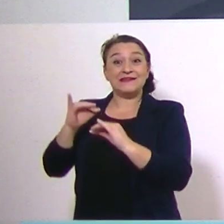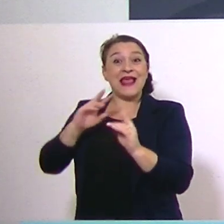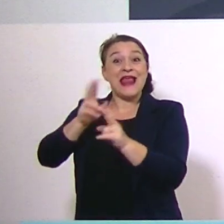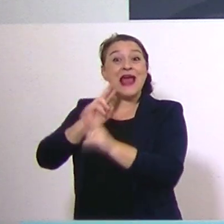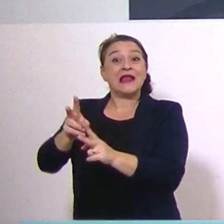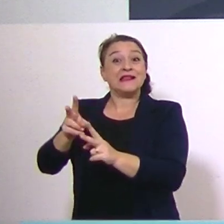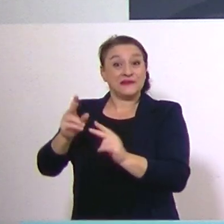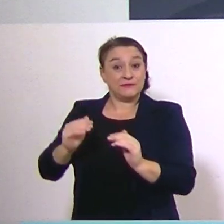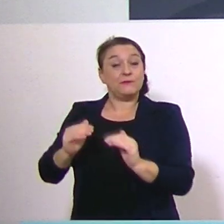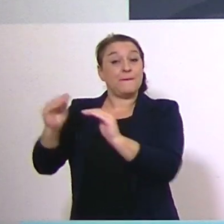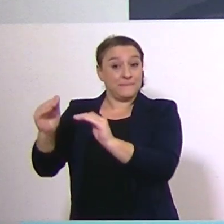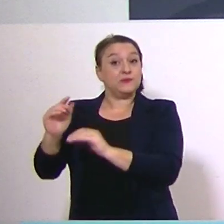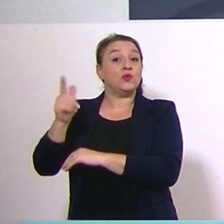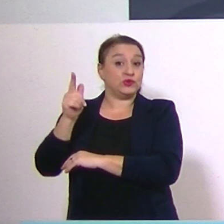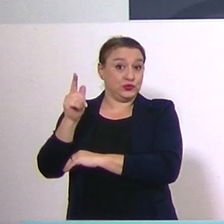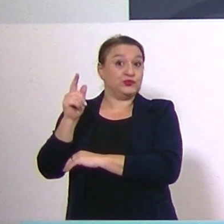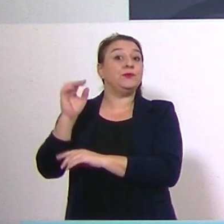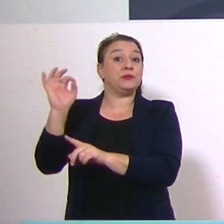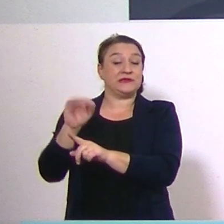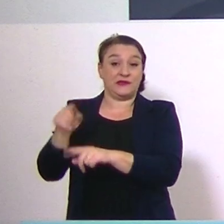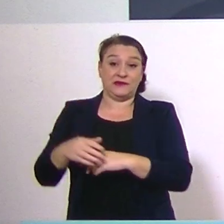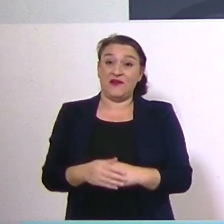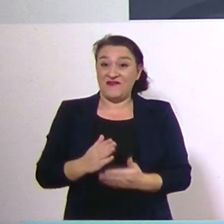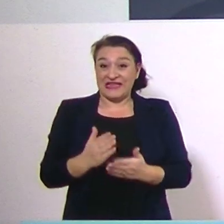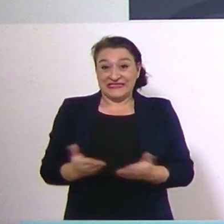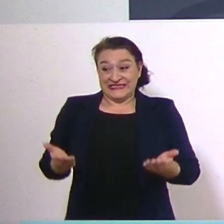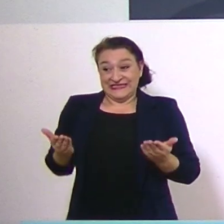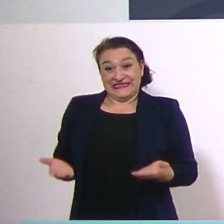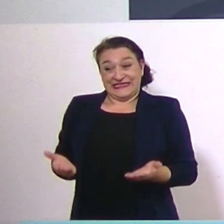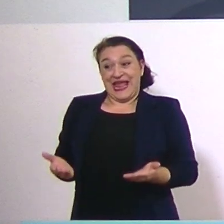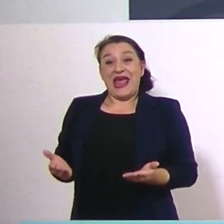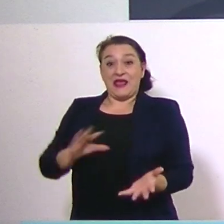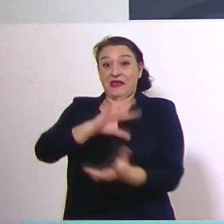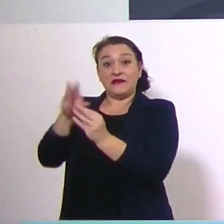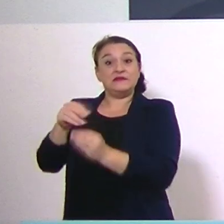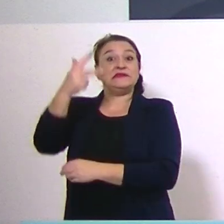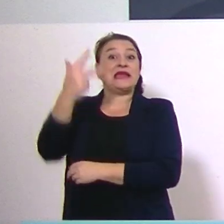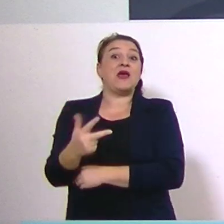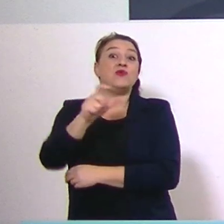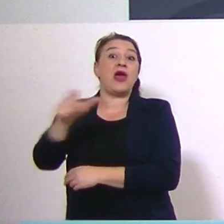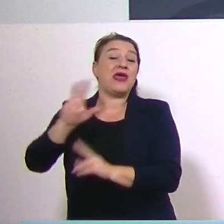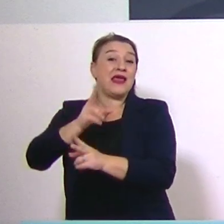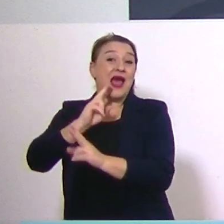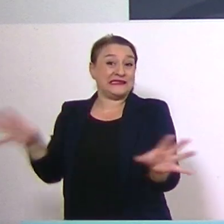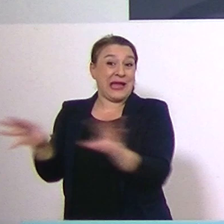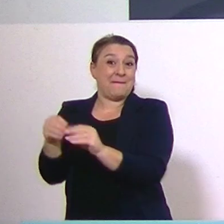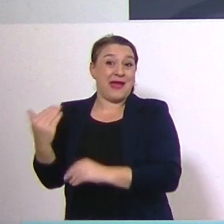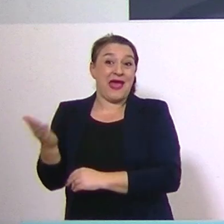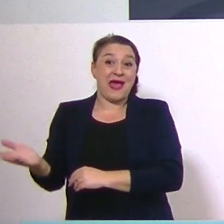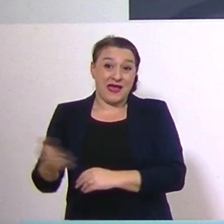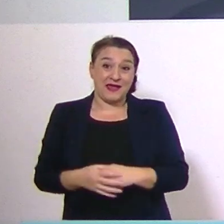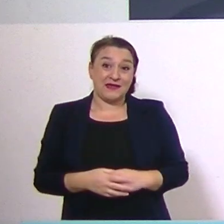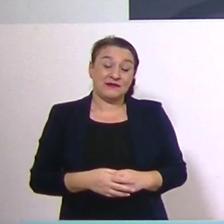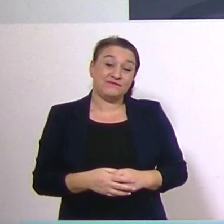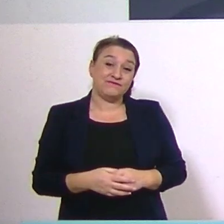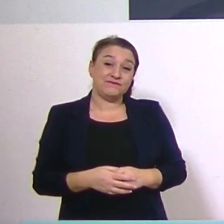Helt aktuelt har vi i dag rundet 300 indlagte. Både når det gælder antallet af